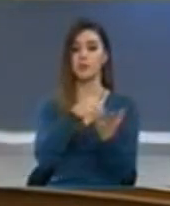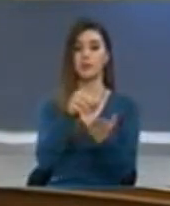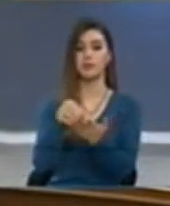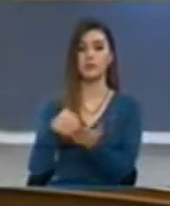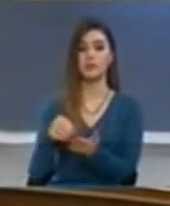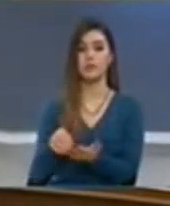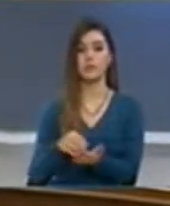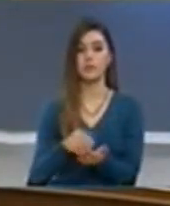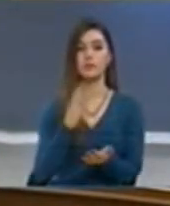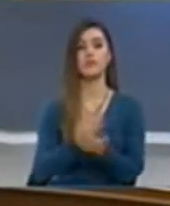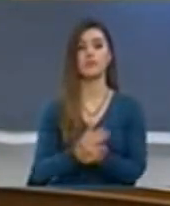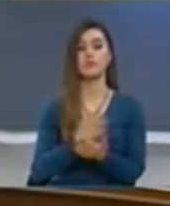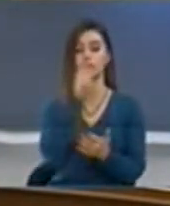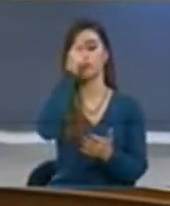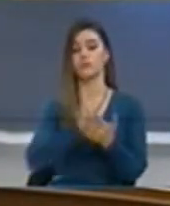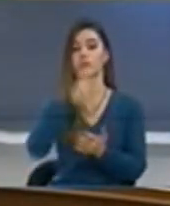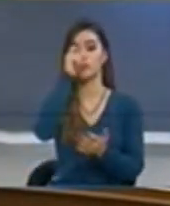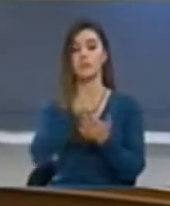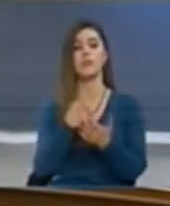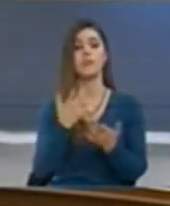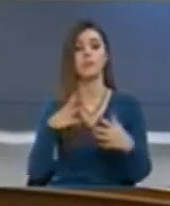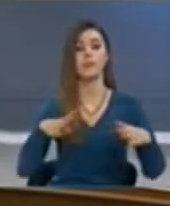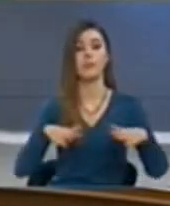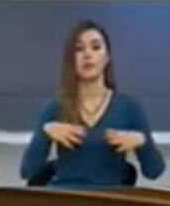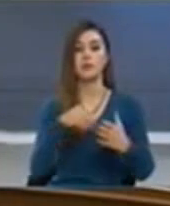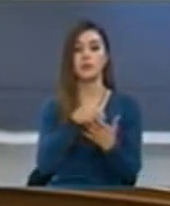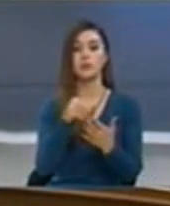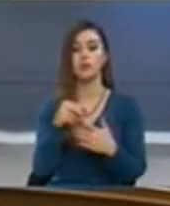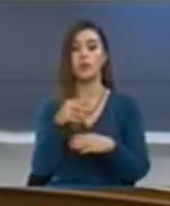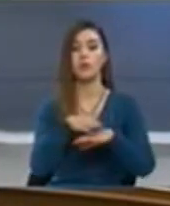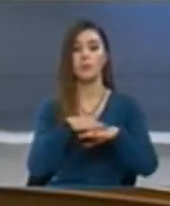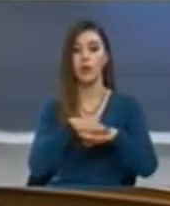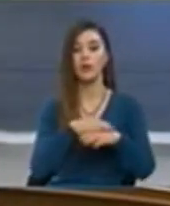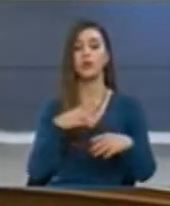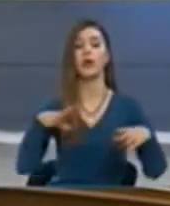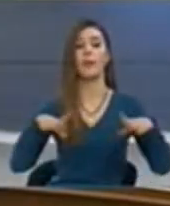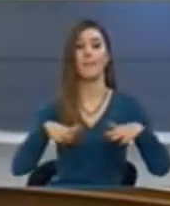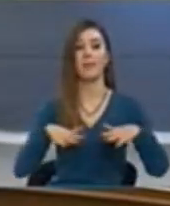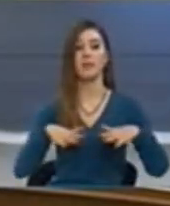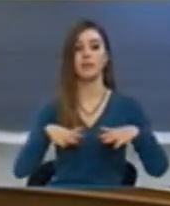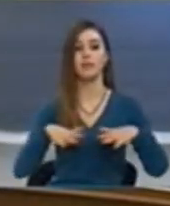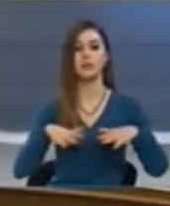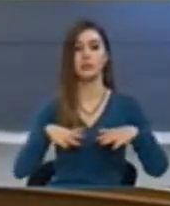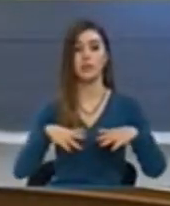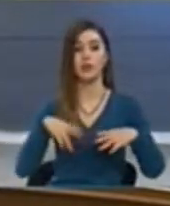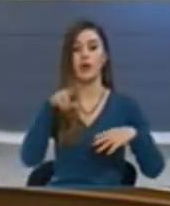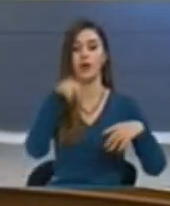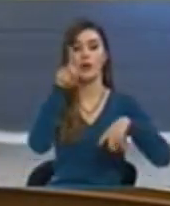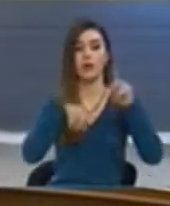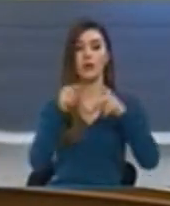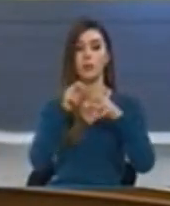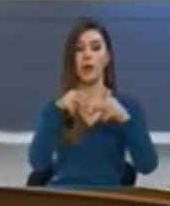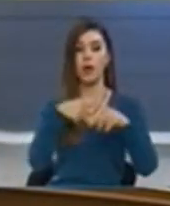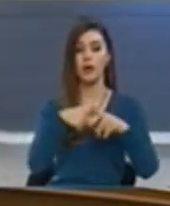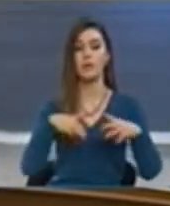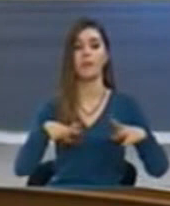në kontinuitet, janë si pensionet bazë, pensioni kontributiv, pensionet e personat me pafësi të përreshme dhe pensionet e